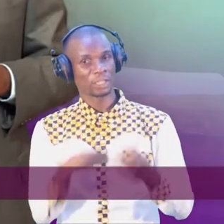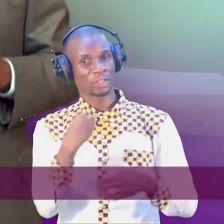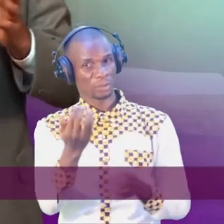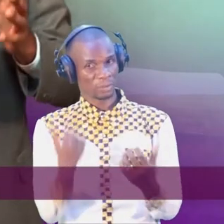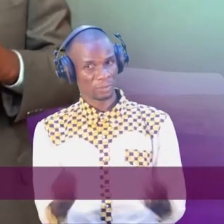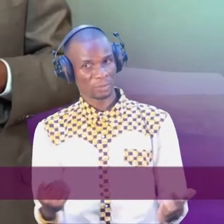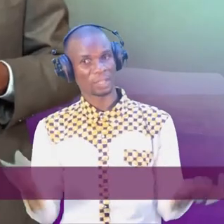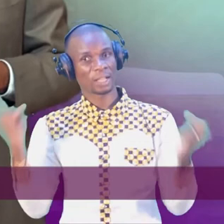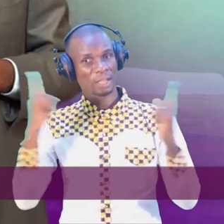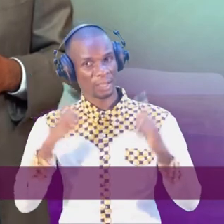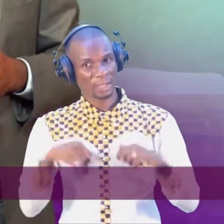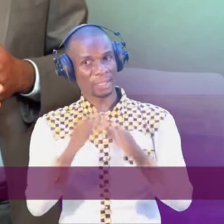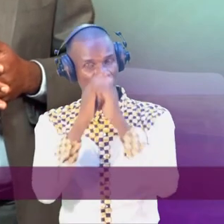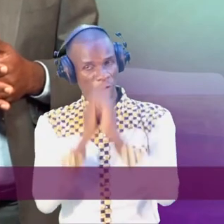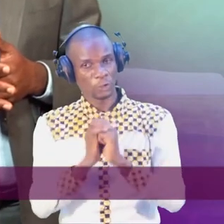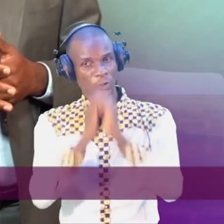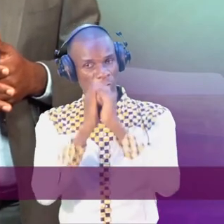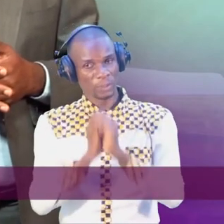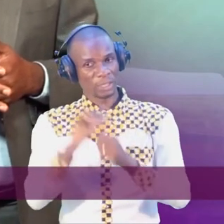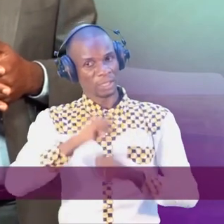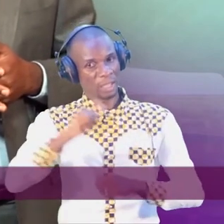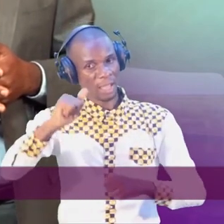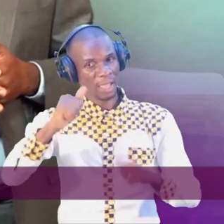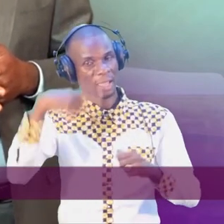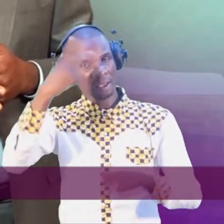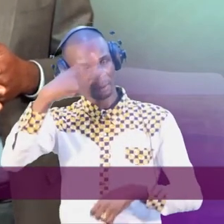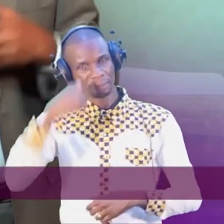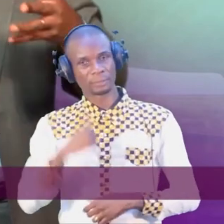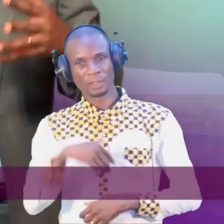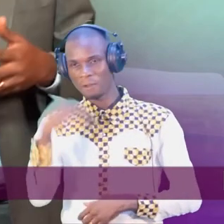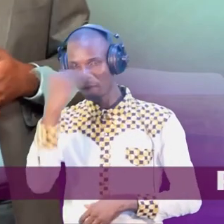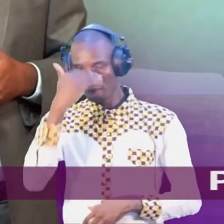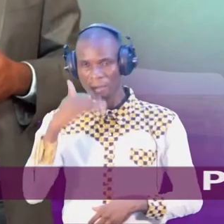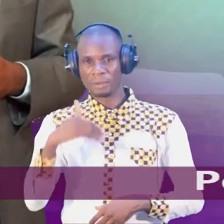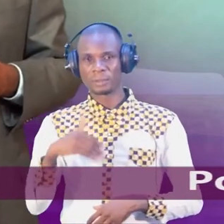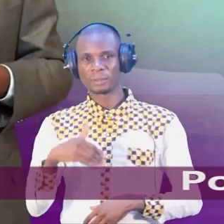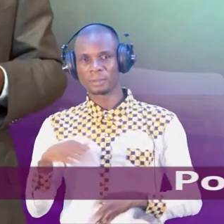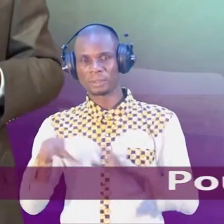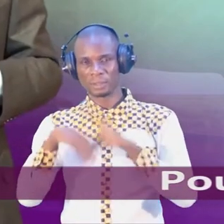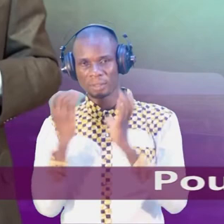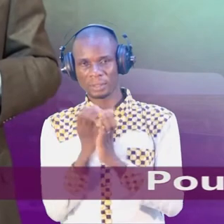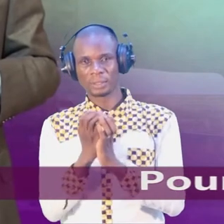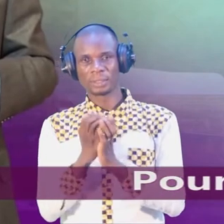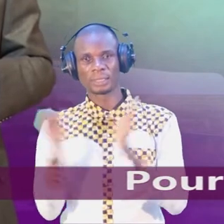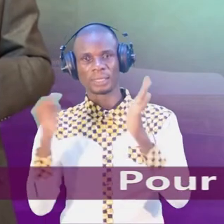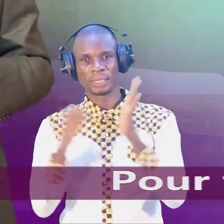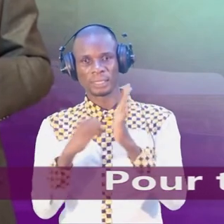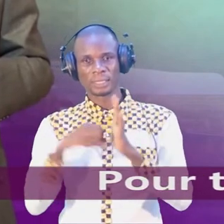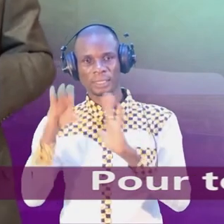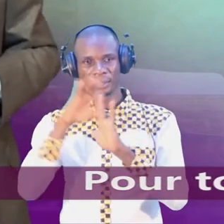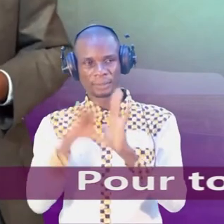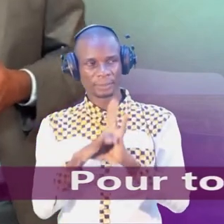Ni ahadi ya Mungu anatoa kwa watoto wanapoheshimu wazazi wao.